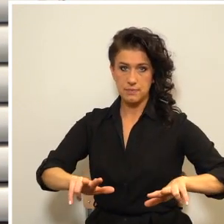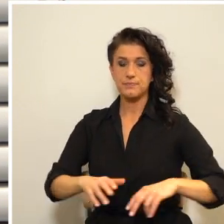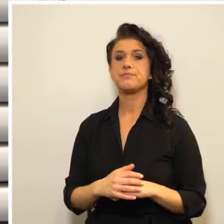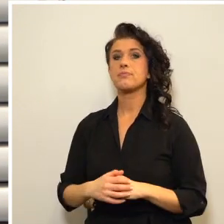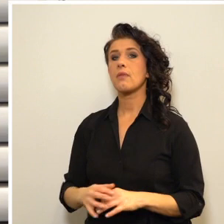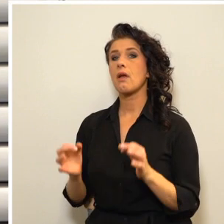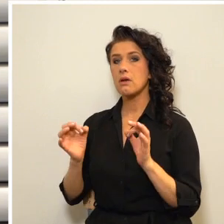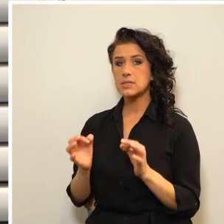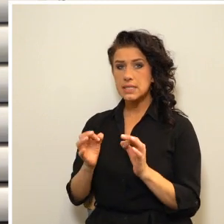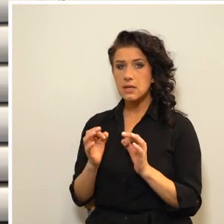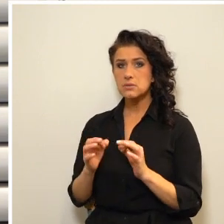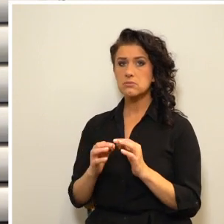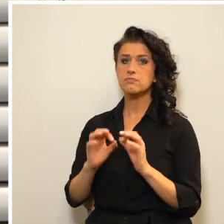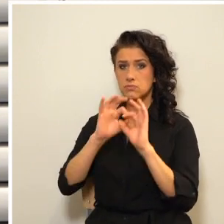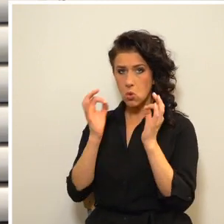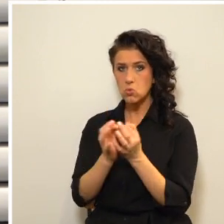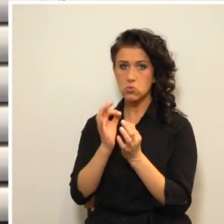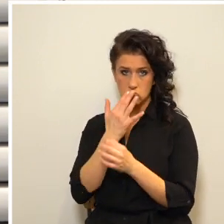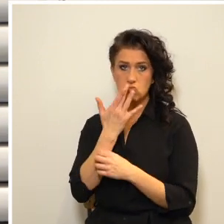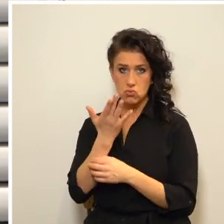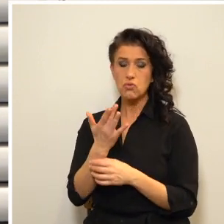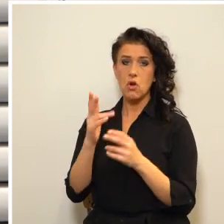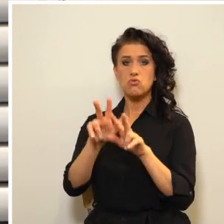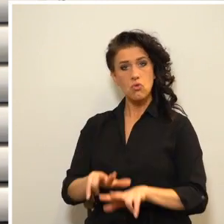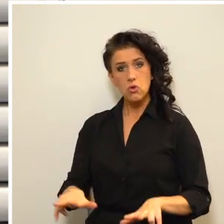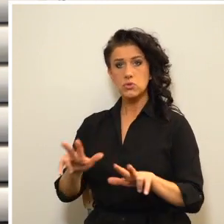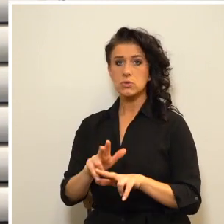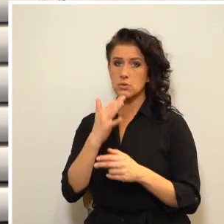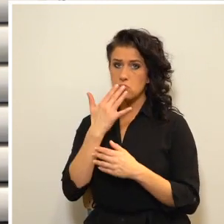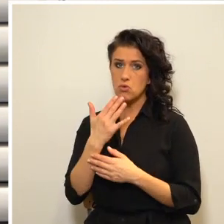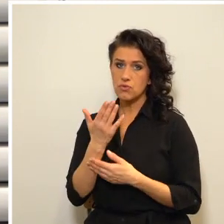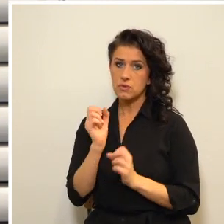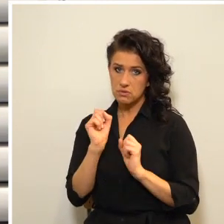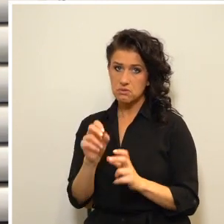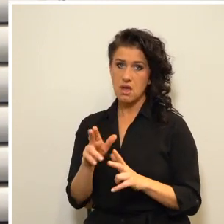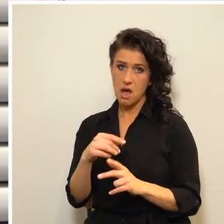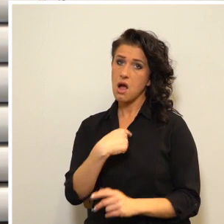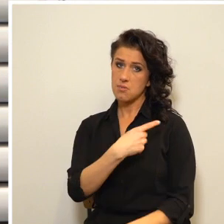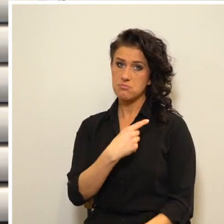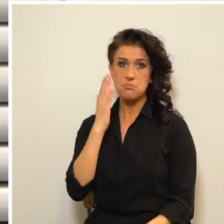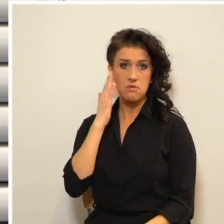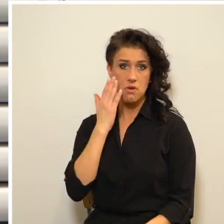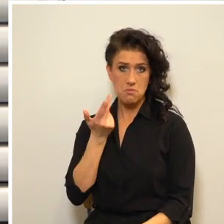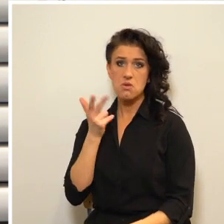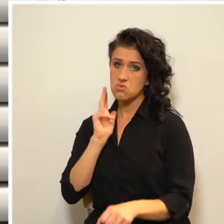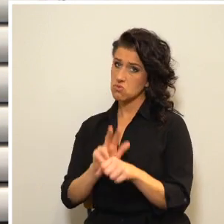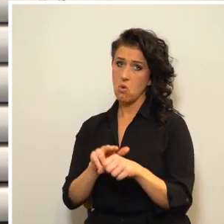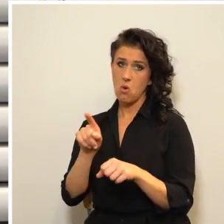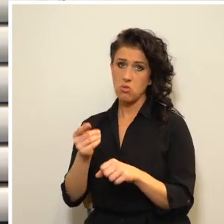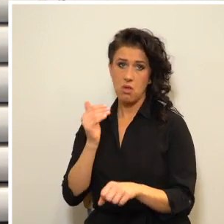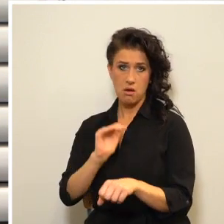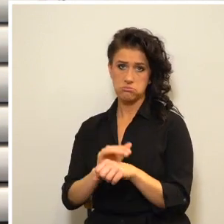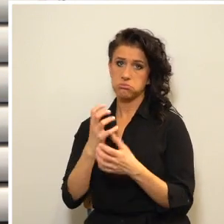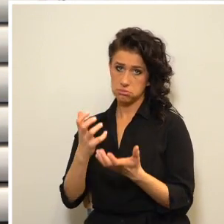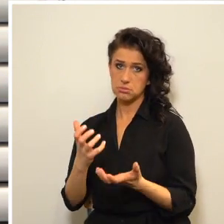rozsądne rozmowy rodziny mówią że my wiemy że by się zgodził Róbcie co uważacie